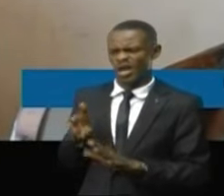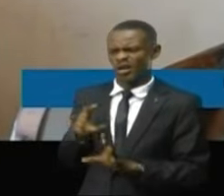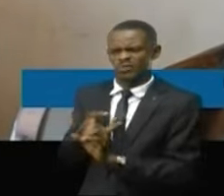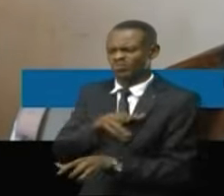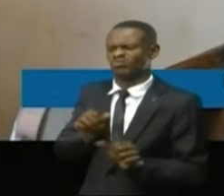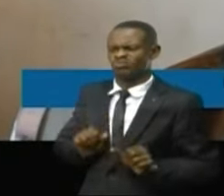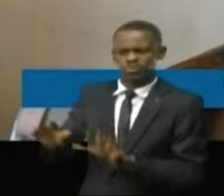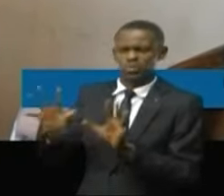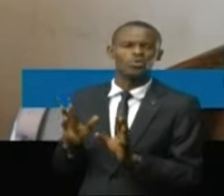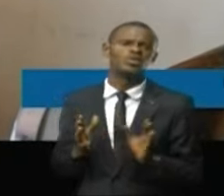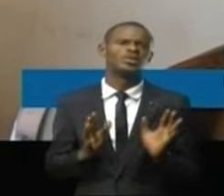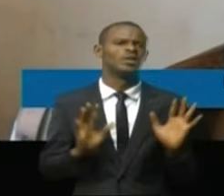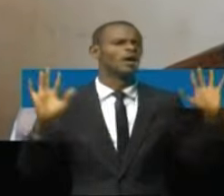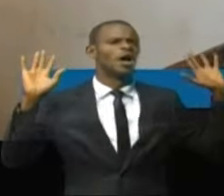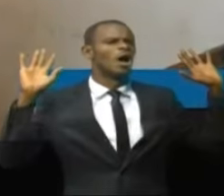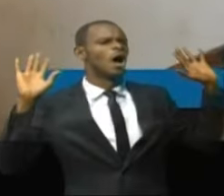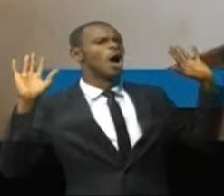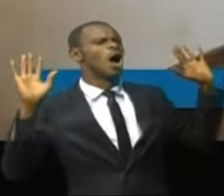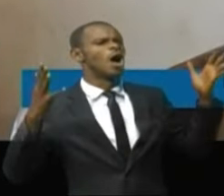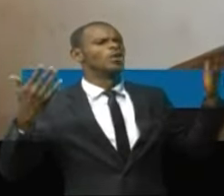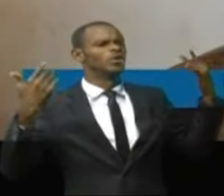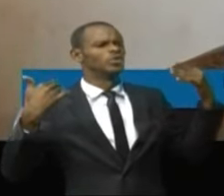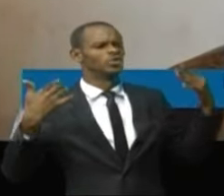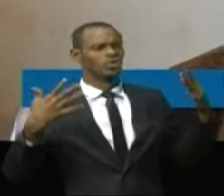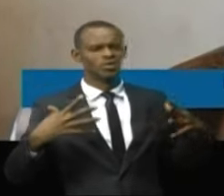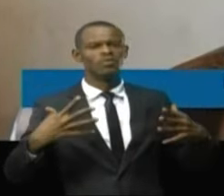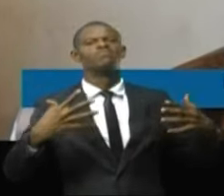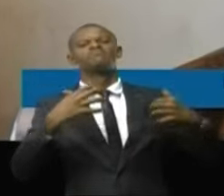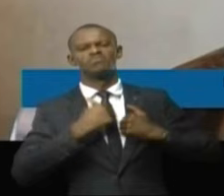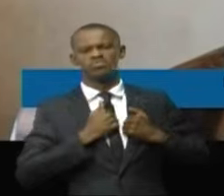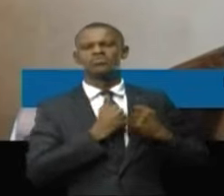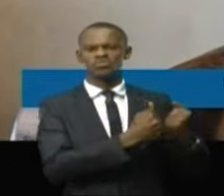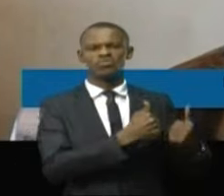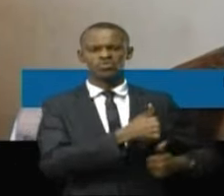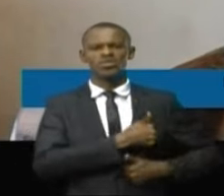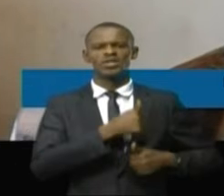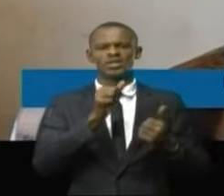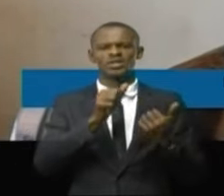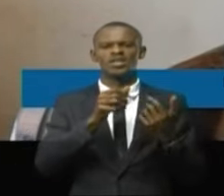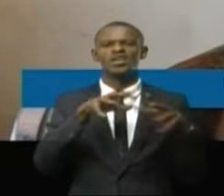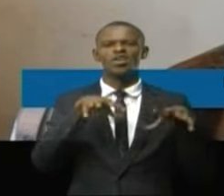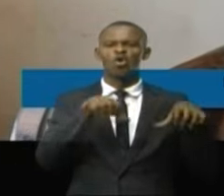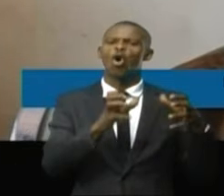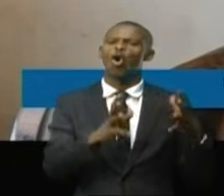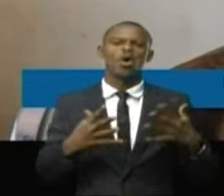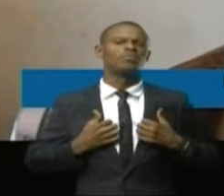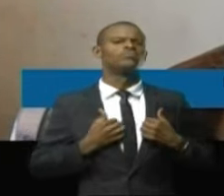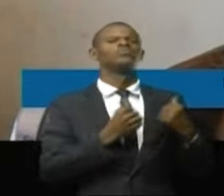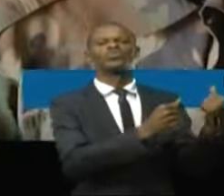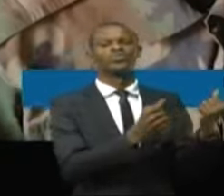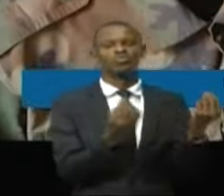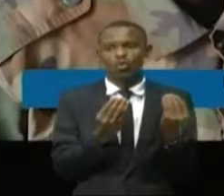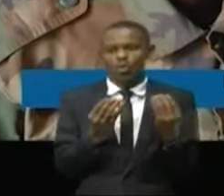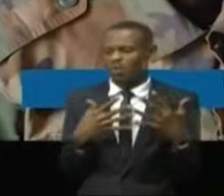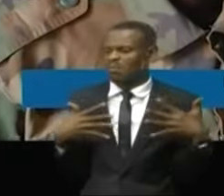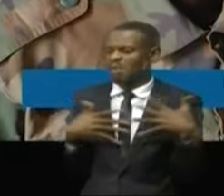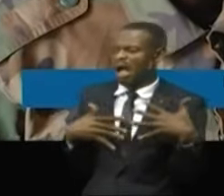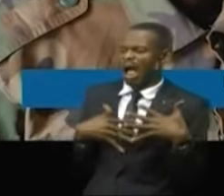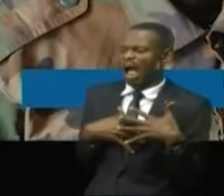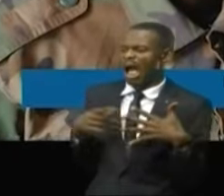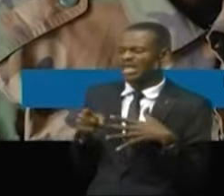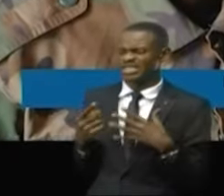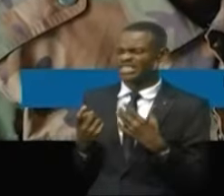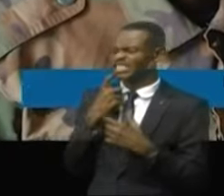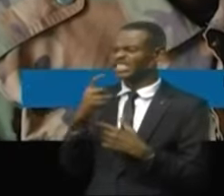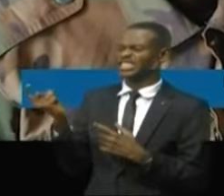ku M23 nikaji rendre ku FRDC parce que nilikuwa natatizwa na bashefu yangu.